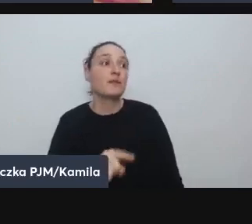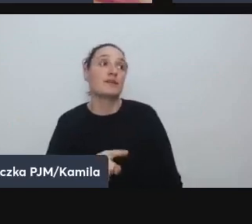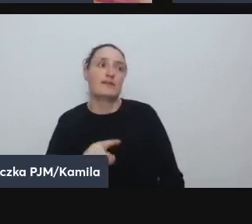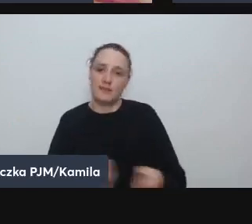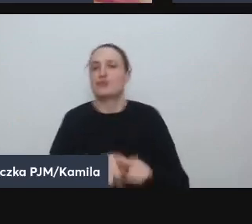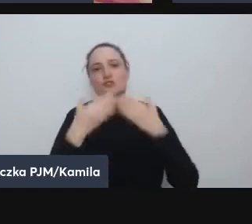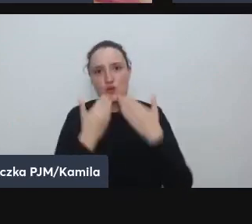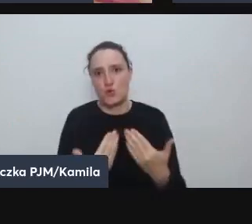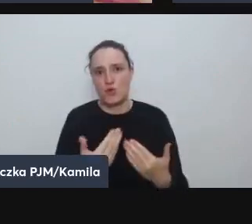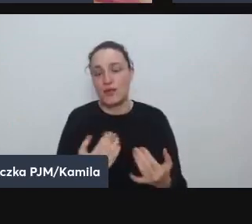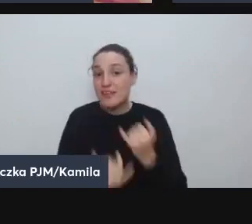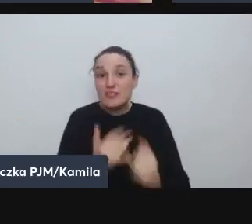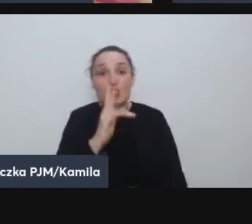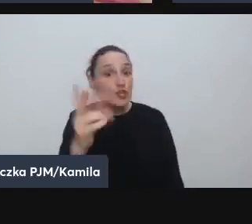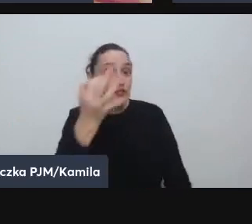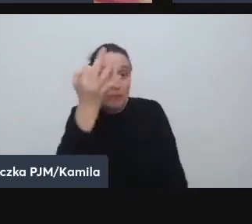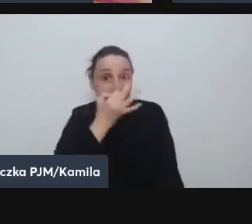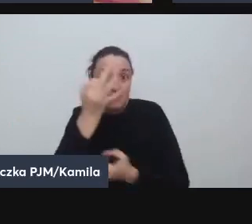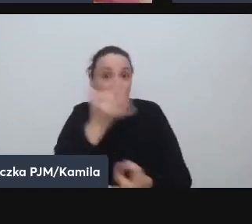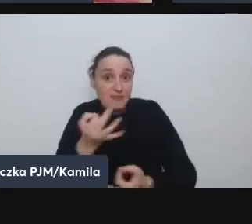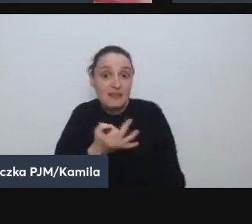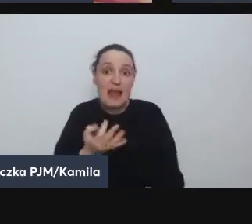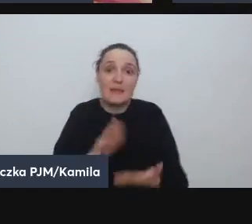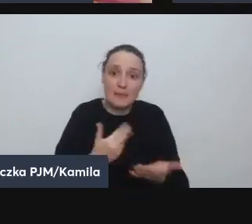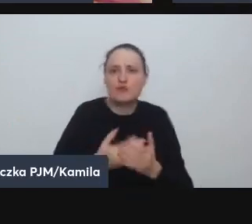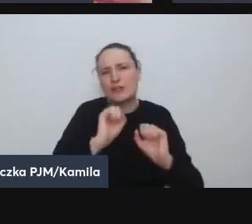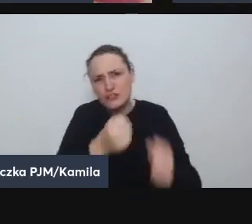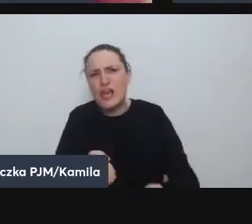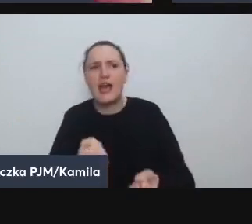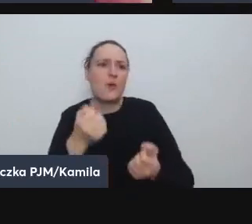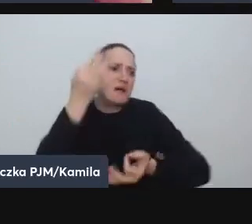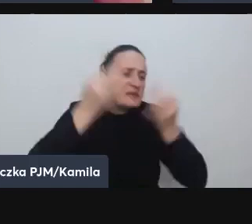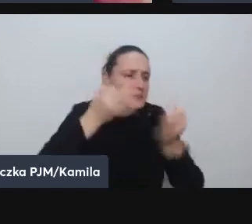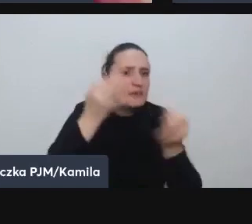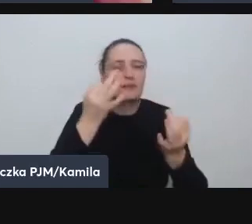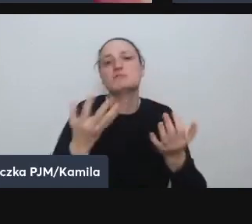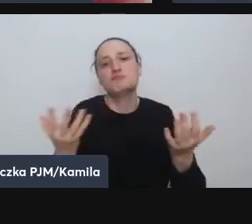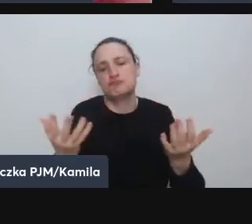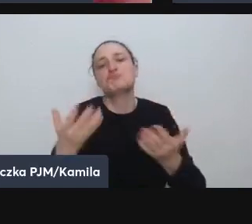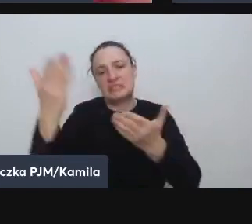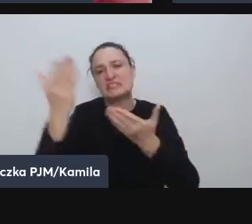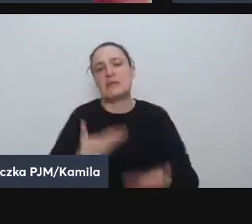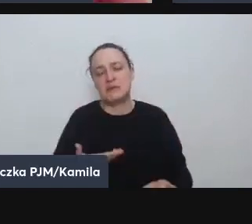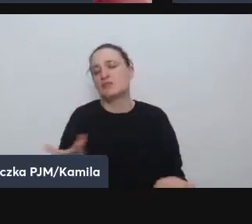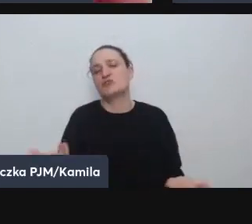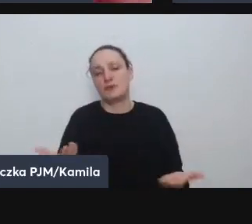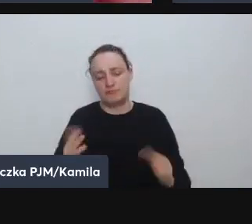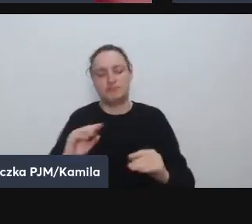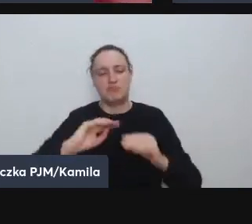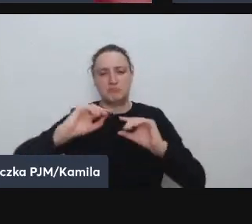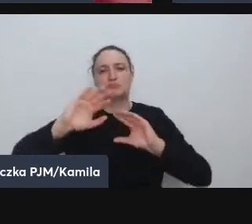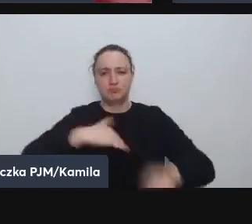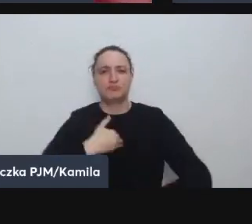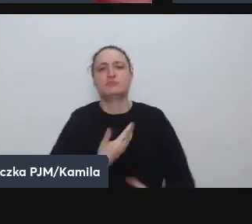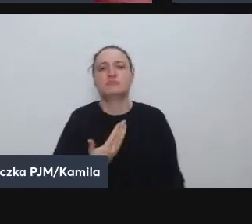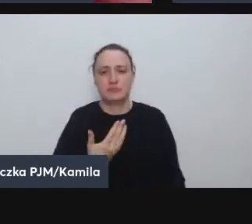jakieś pytania, bo działa i ma jakieś wątpliwości, to też zapraszam, można do mnie pisać i ja sprawdzam